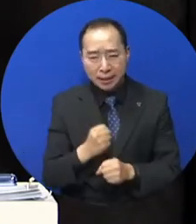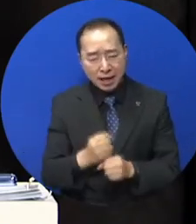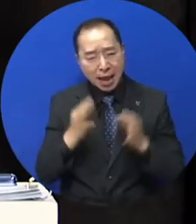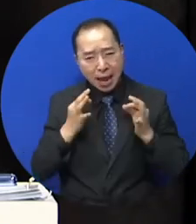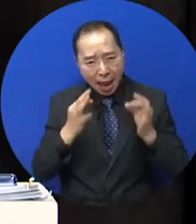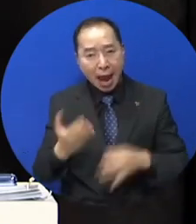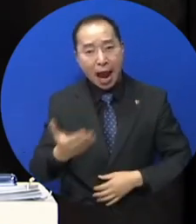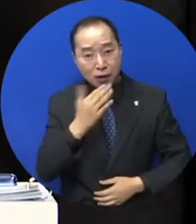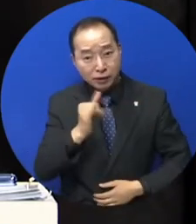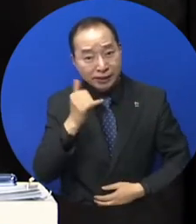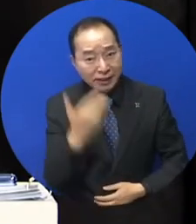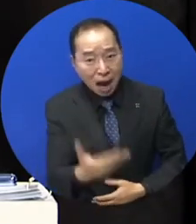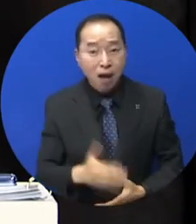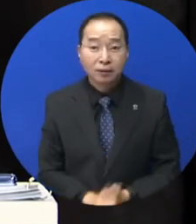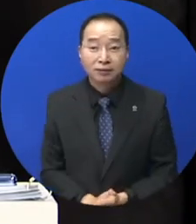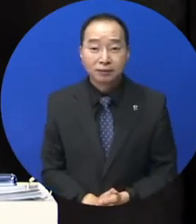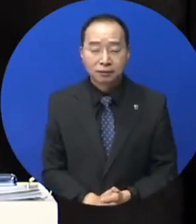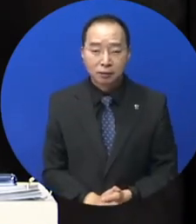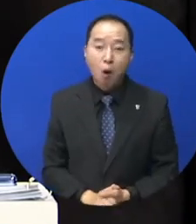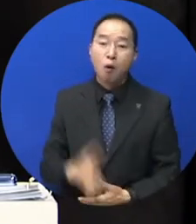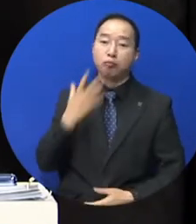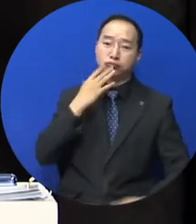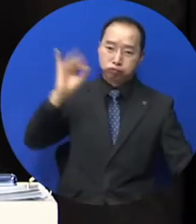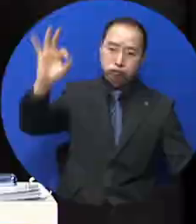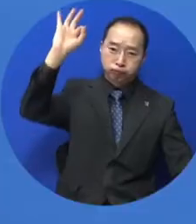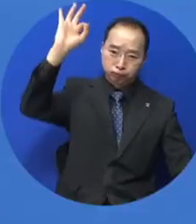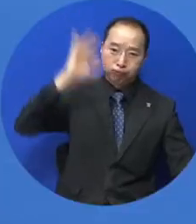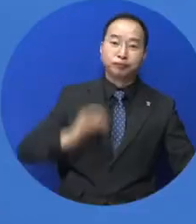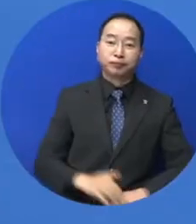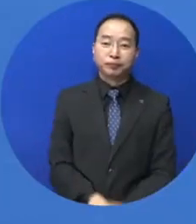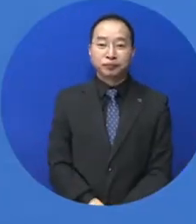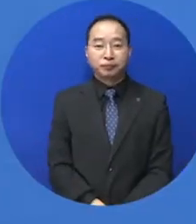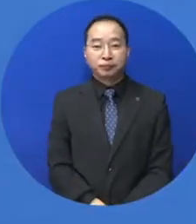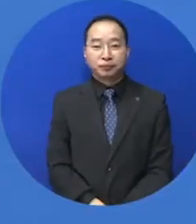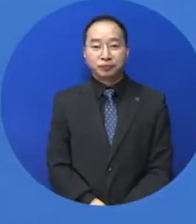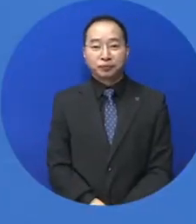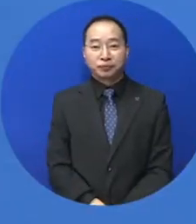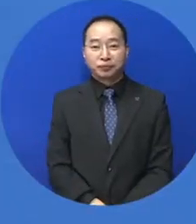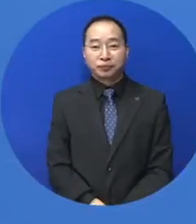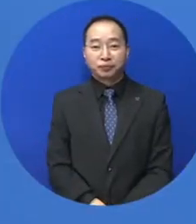수 있으십니까? 라는 질문입니다. 물론입니다.